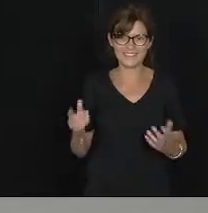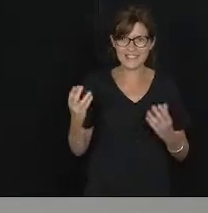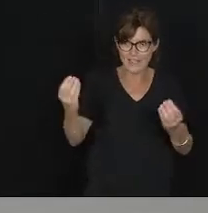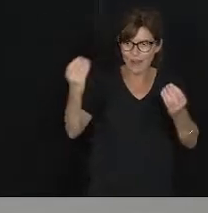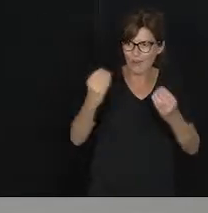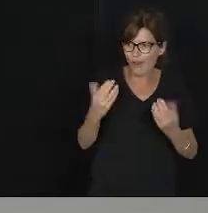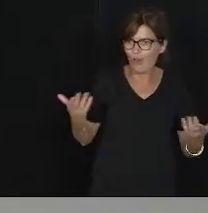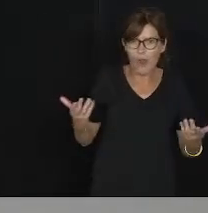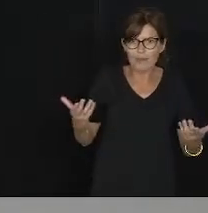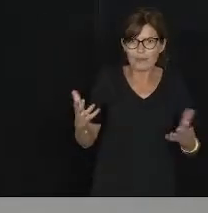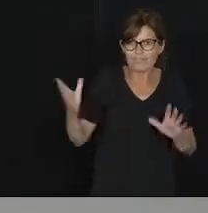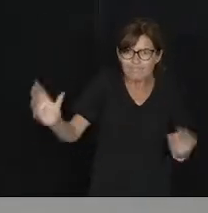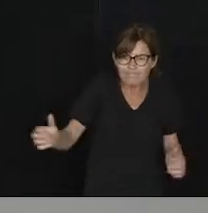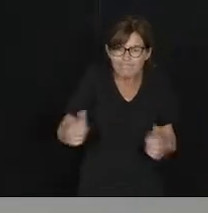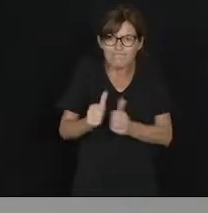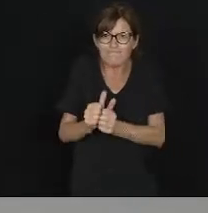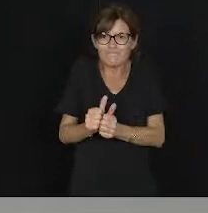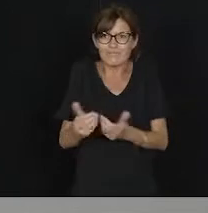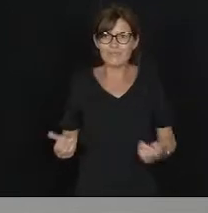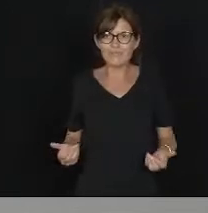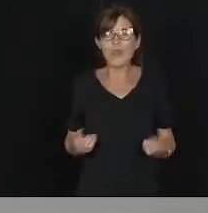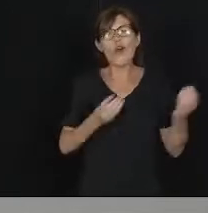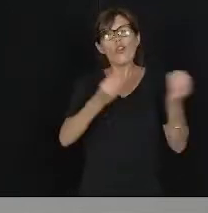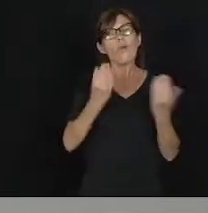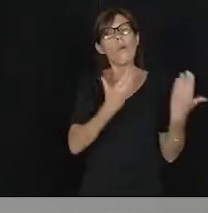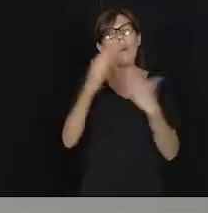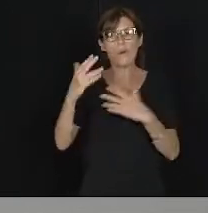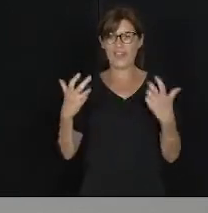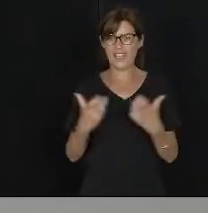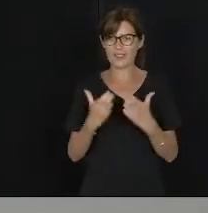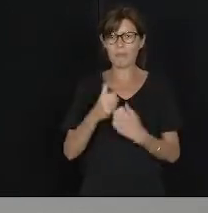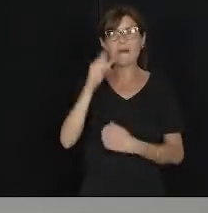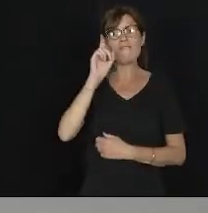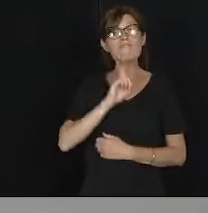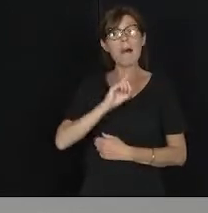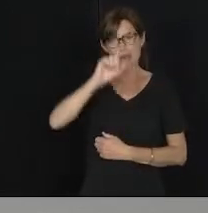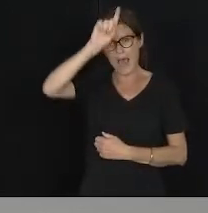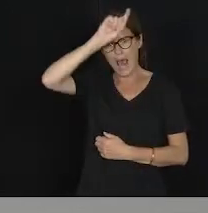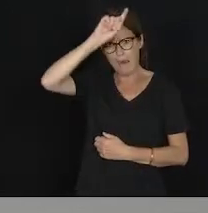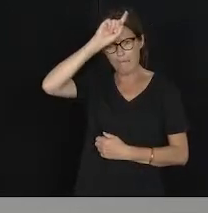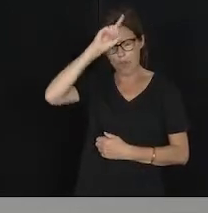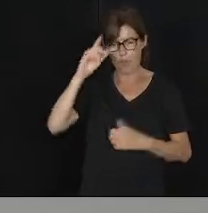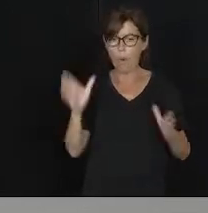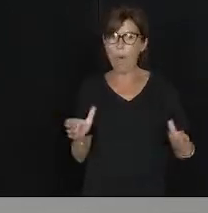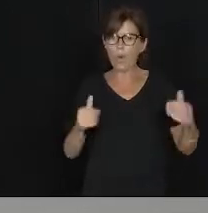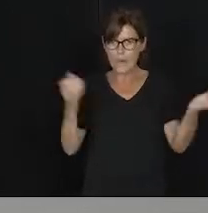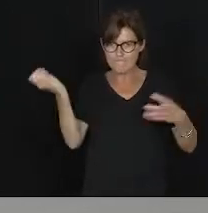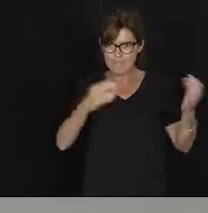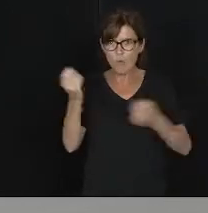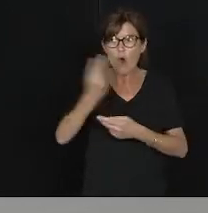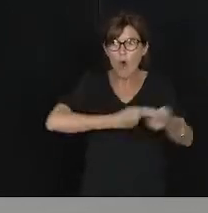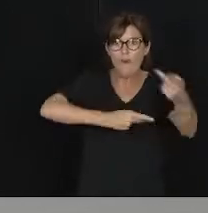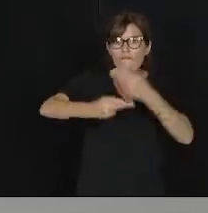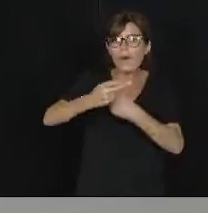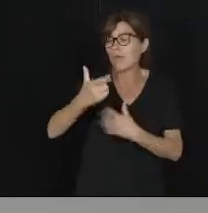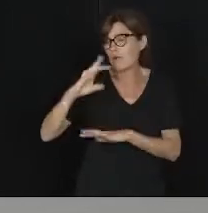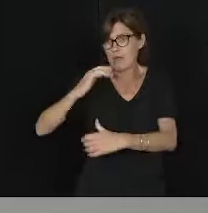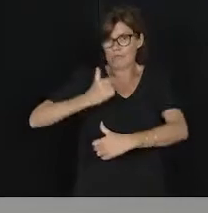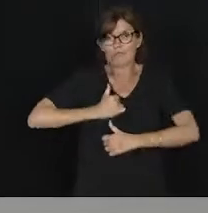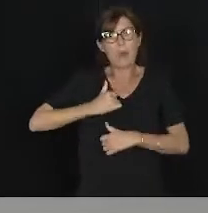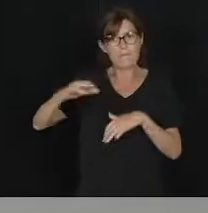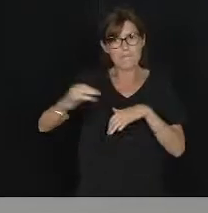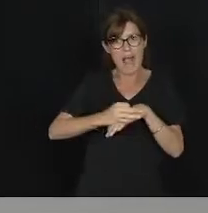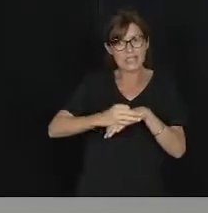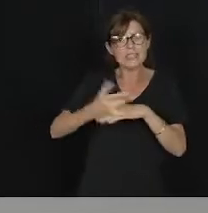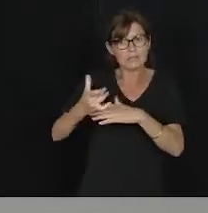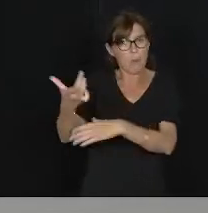un exemple. C'est un colis envoyé par une femme allemande à son mari prisonnier pour le Noël 17, un colis dans lequel il y a un